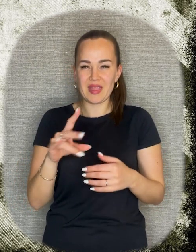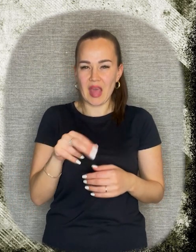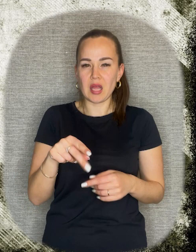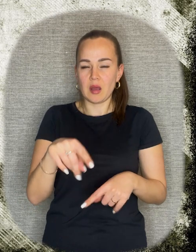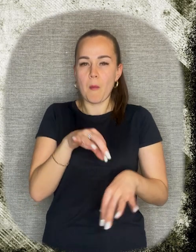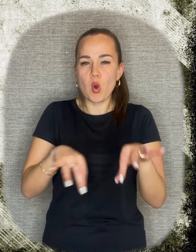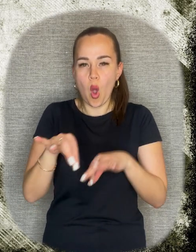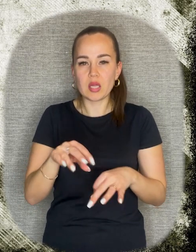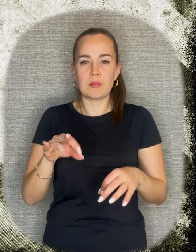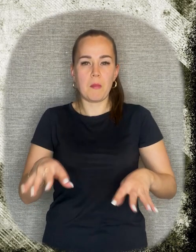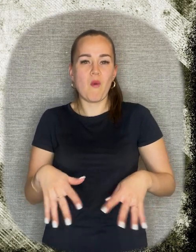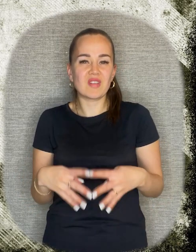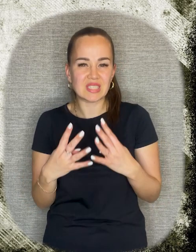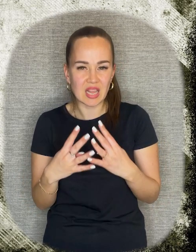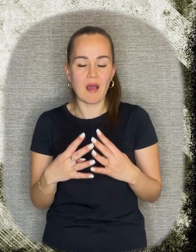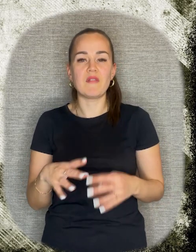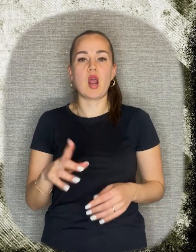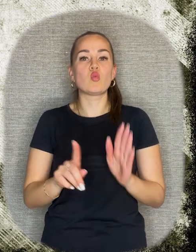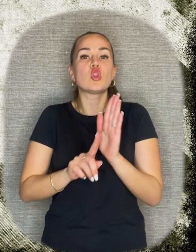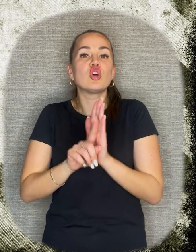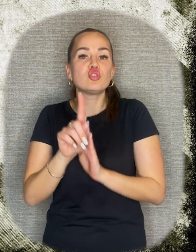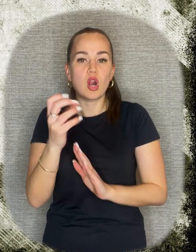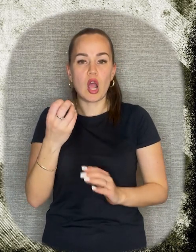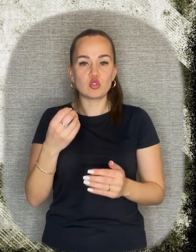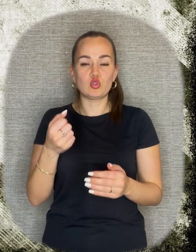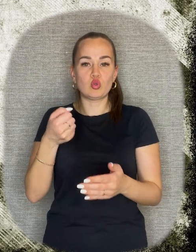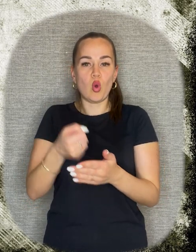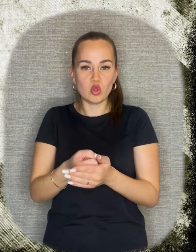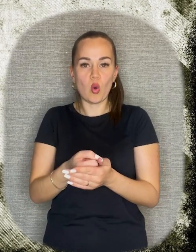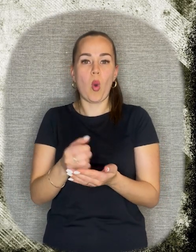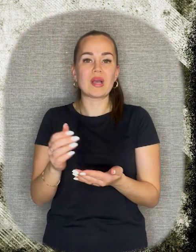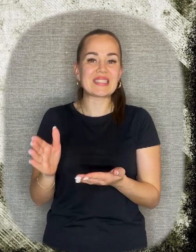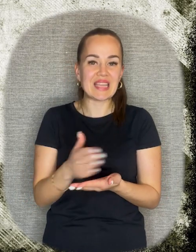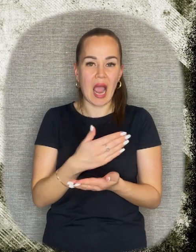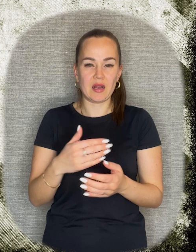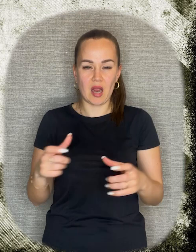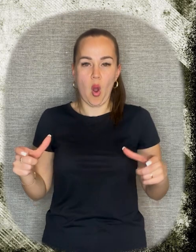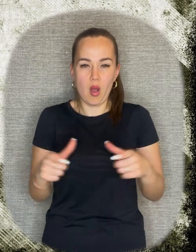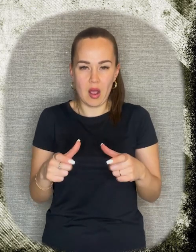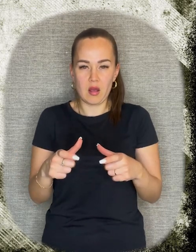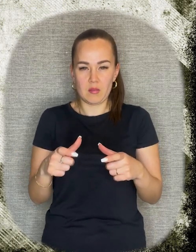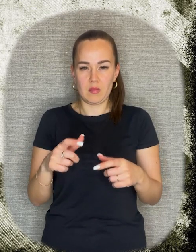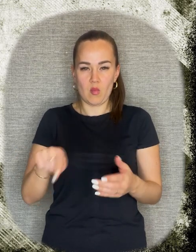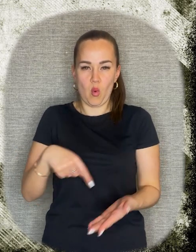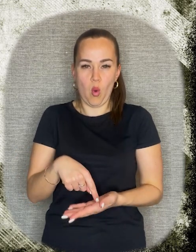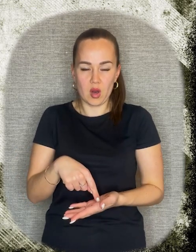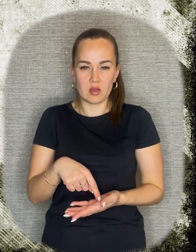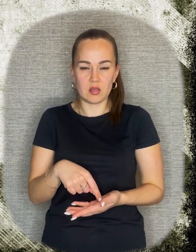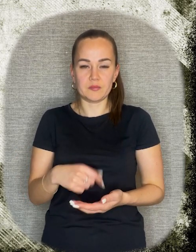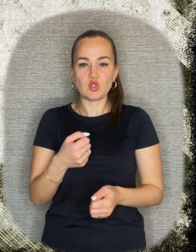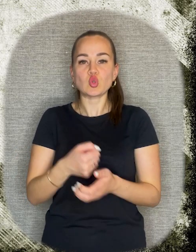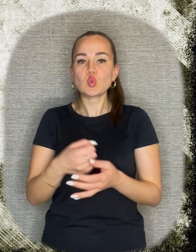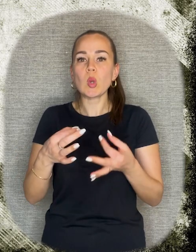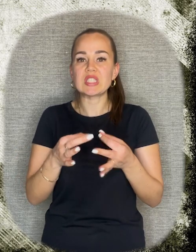над проектами по восстановлению началась ещё До снятия осады города до